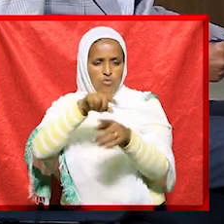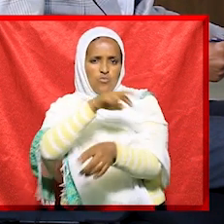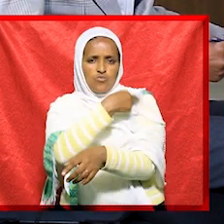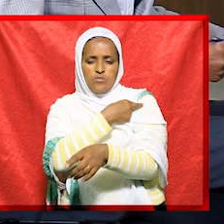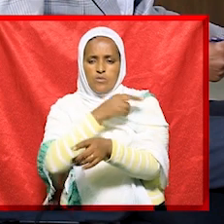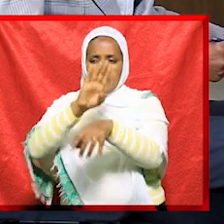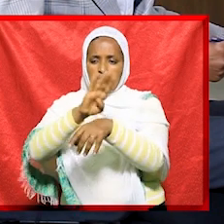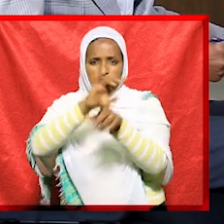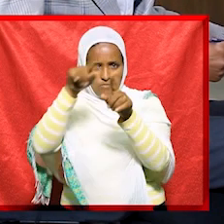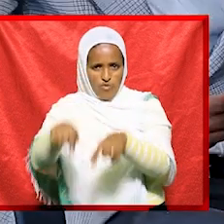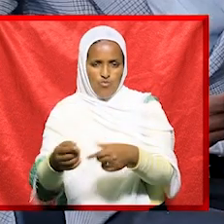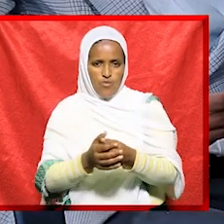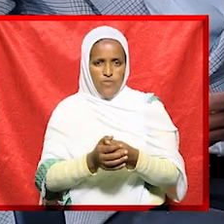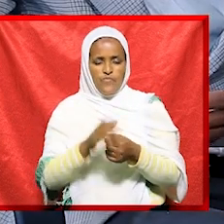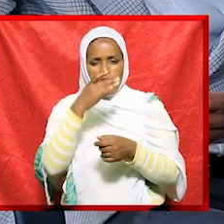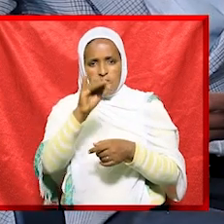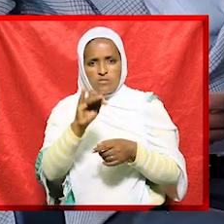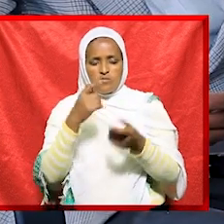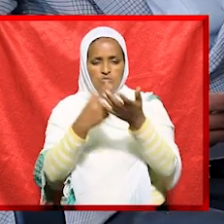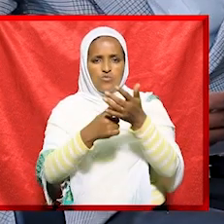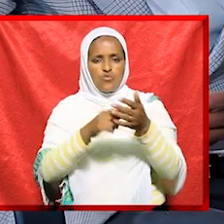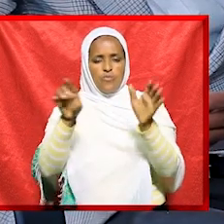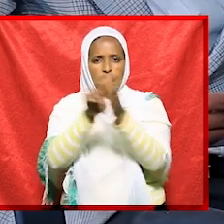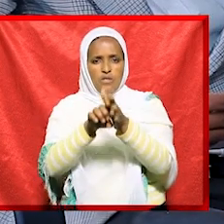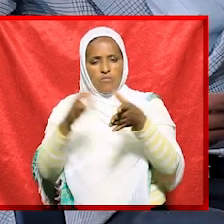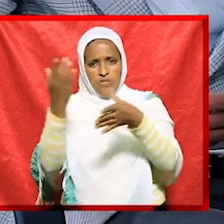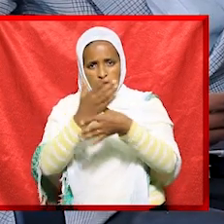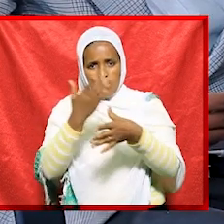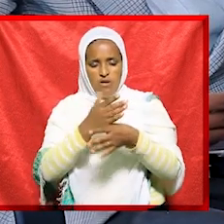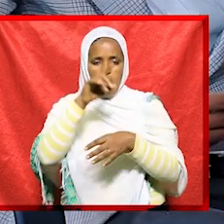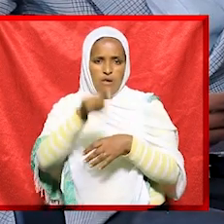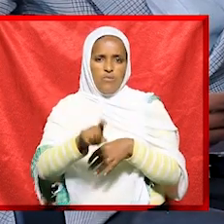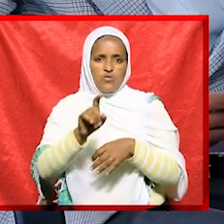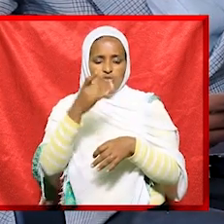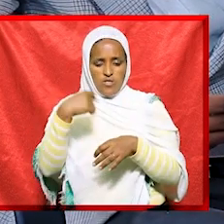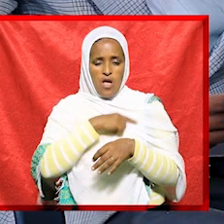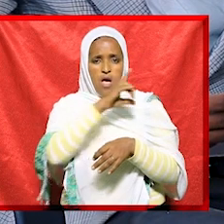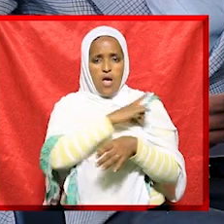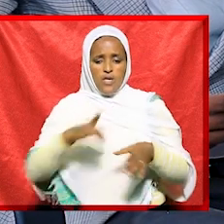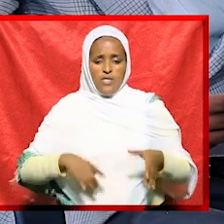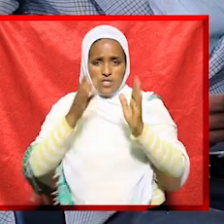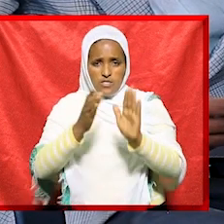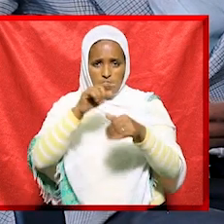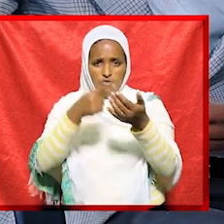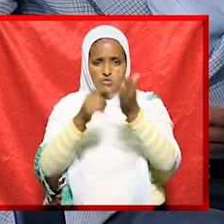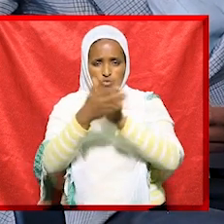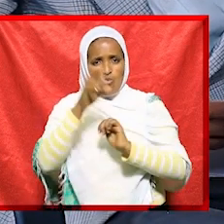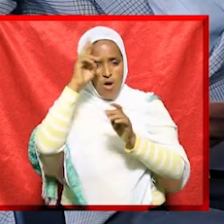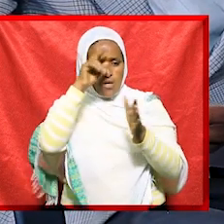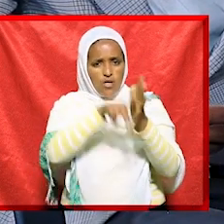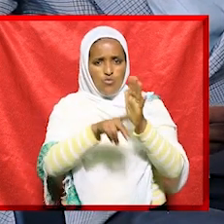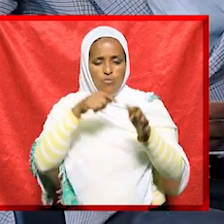ሐኪም ቤት ቤተክርስቲያን ነች፣ ወደ ሕክምና እንዲመጡ እንጂ ኦፕሬት እንዲያደርጉ በህግ መታገድ አለባቸው። እኛ ክርስቲያኖች ስለሆንን እንደ